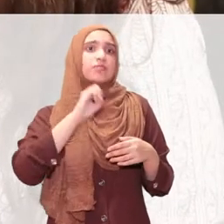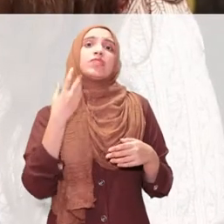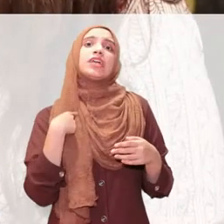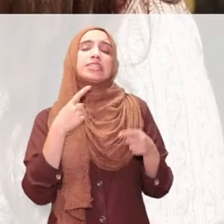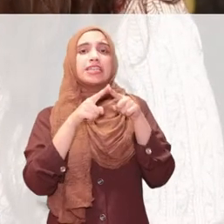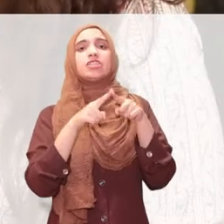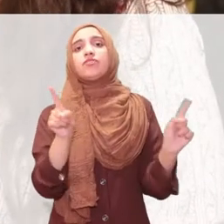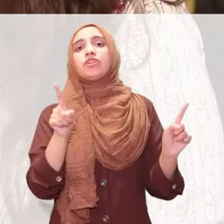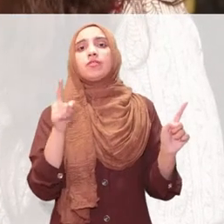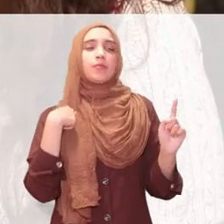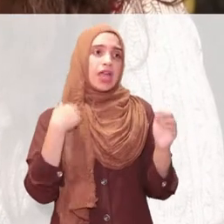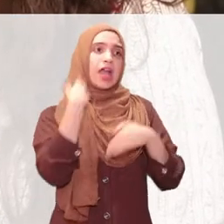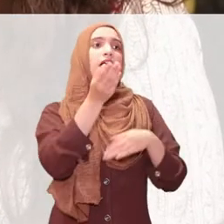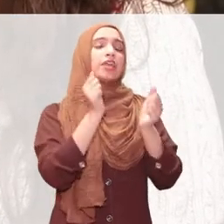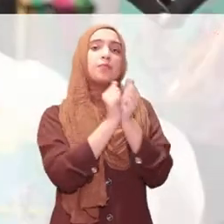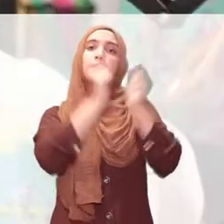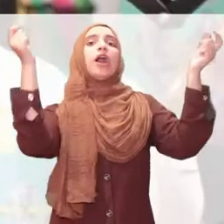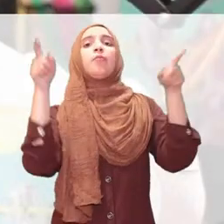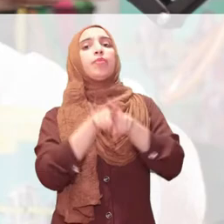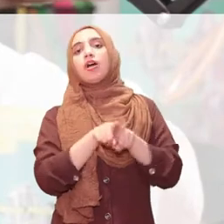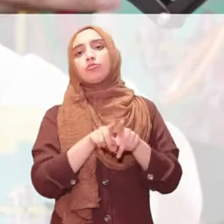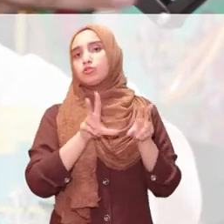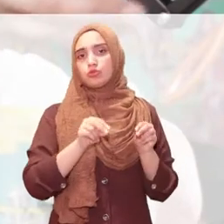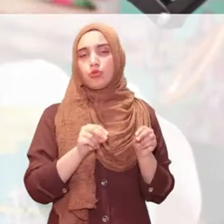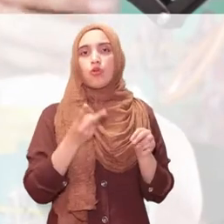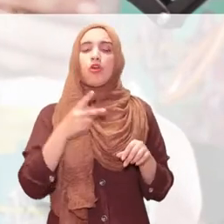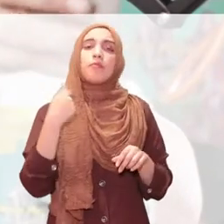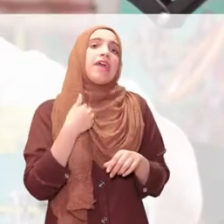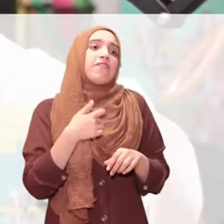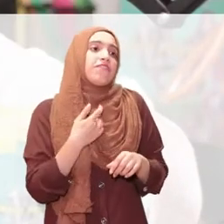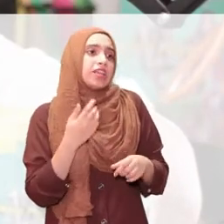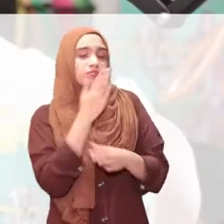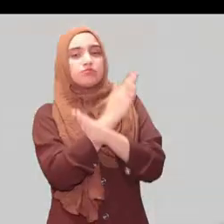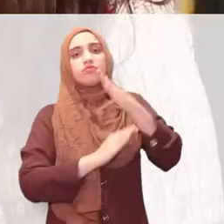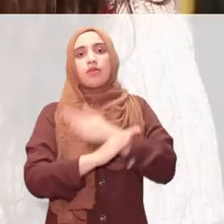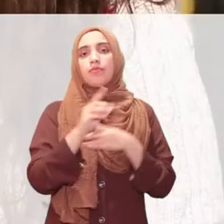फील हैंडीकैप चन वे डू यू डिड नॉट डिफिकल्ट